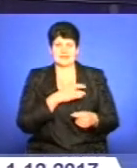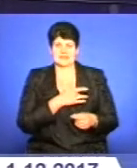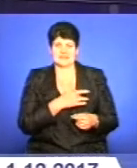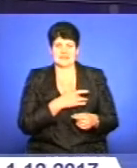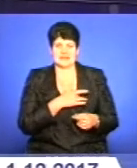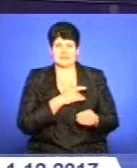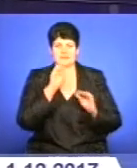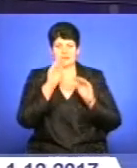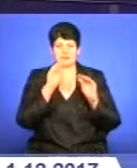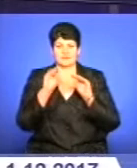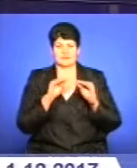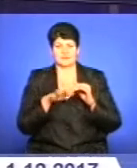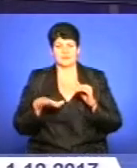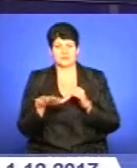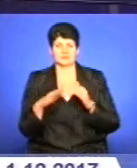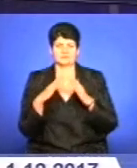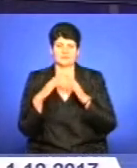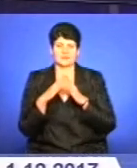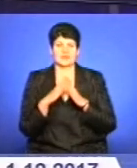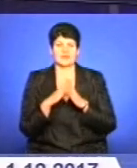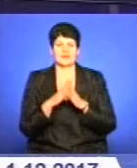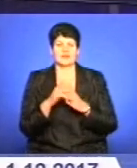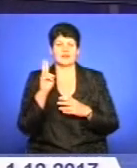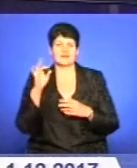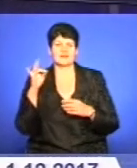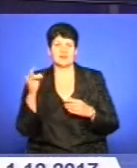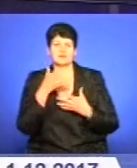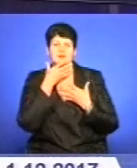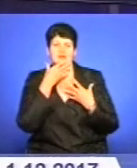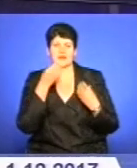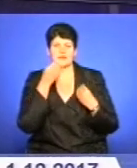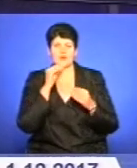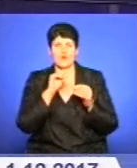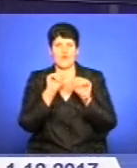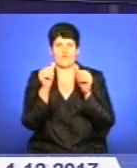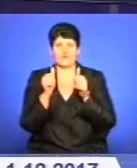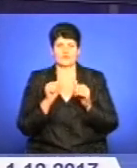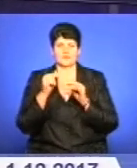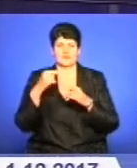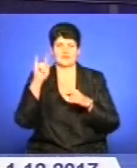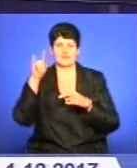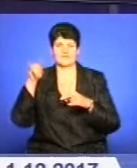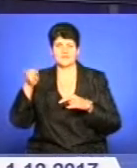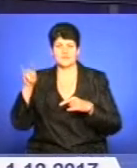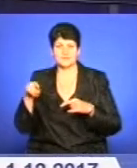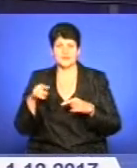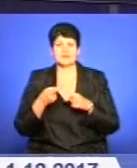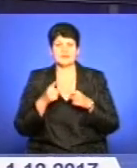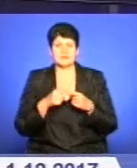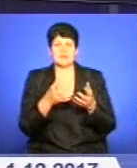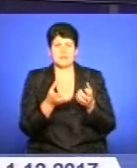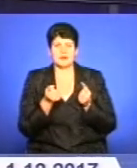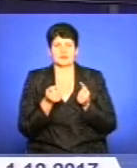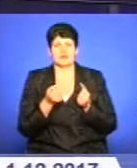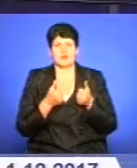стилі подвір'я чи оселі» і «Карнавал прикрас» – оформлення вітрини. Окрім цього, приймають заявки на конкурс найкращої різдвяної